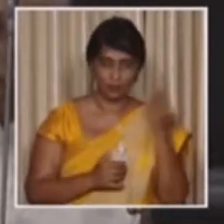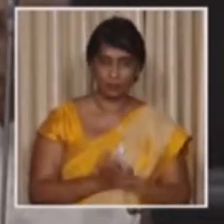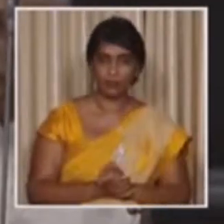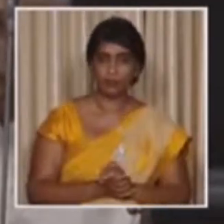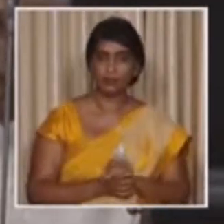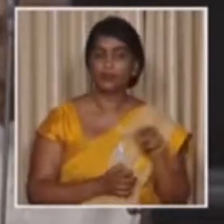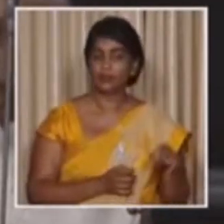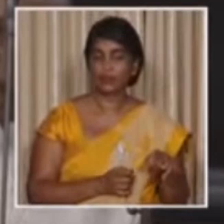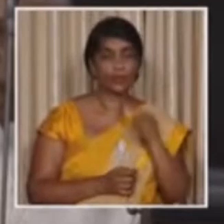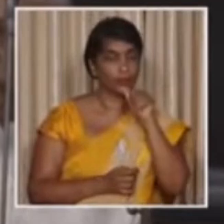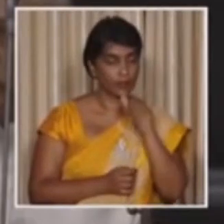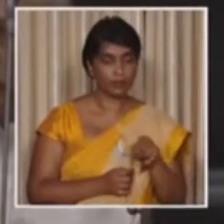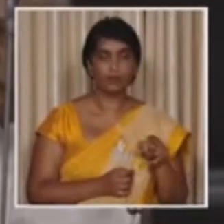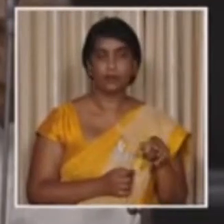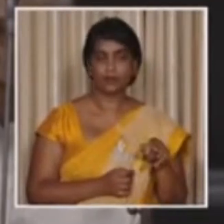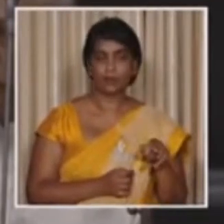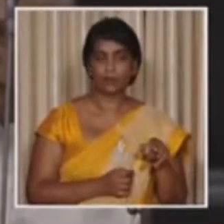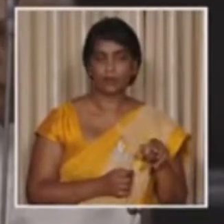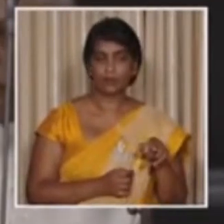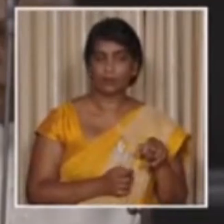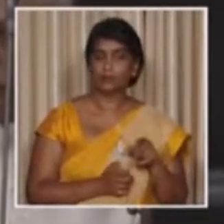මේ තියෙන්නේ ඇත්ත වශයෙන්ම